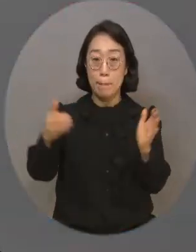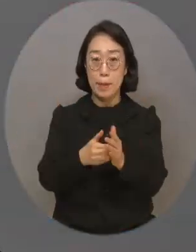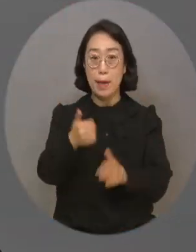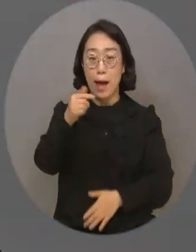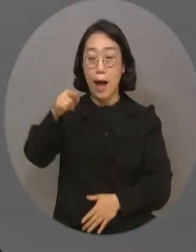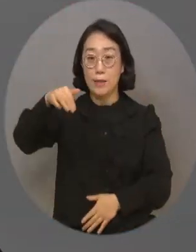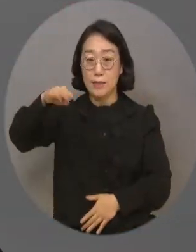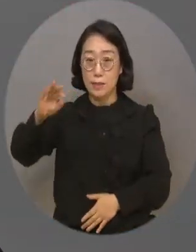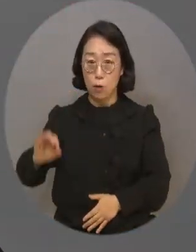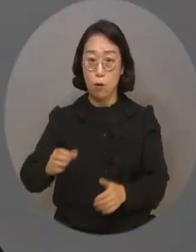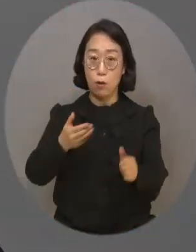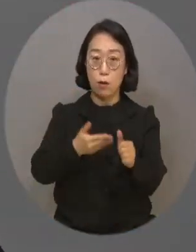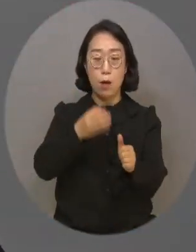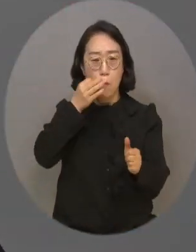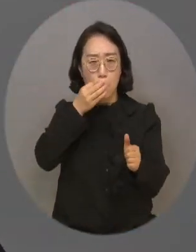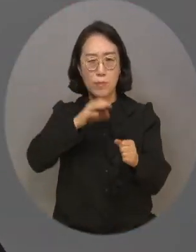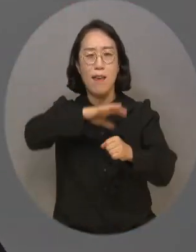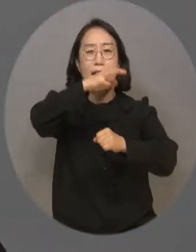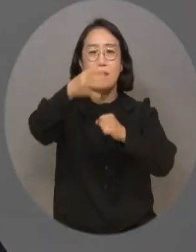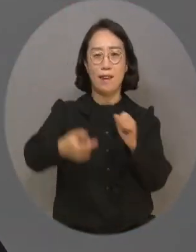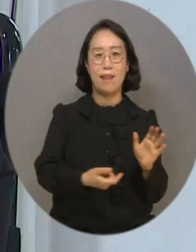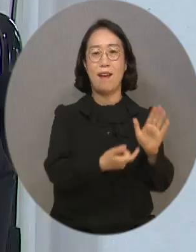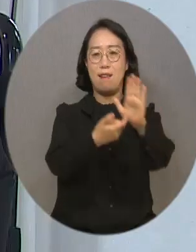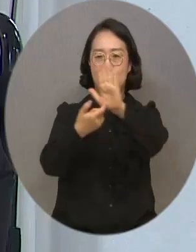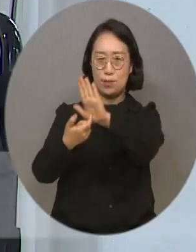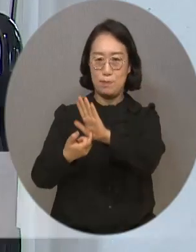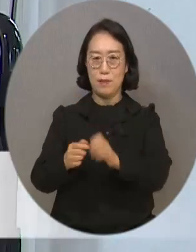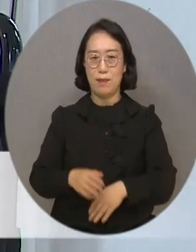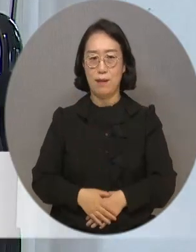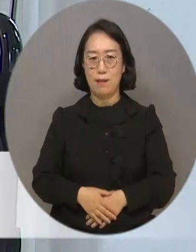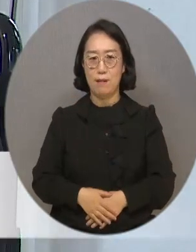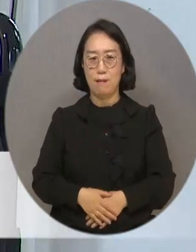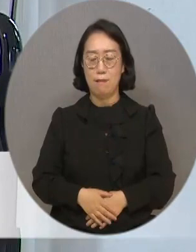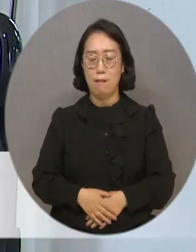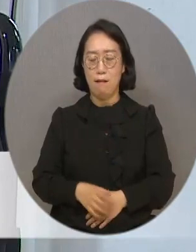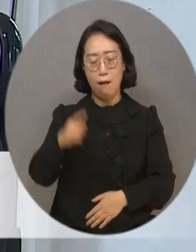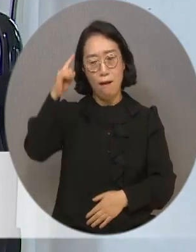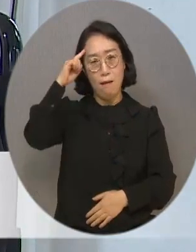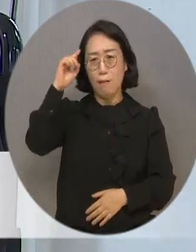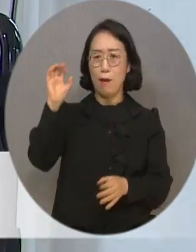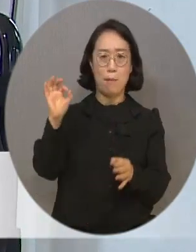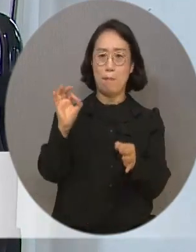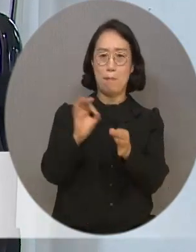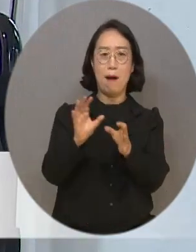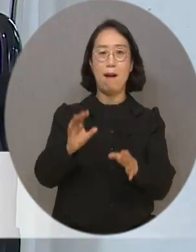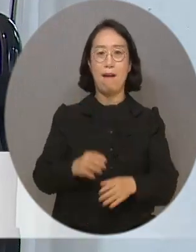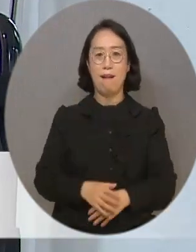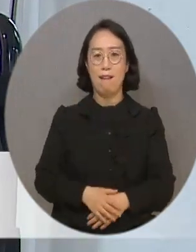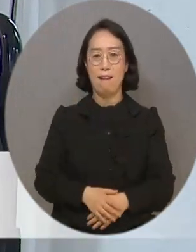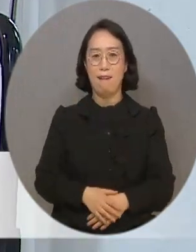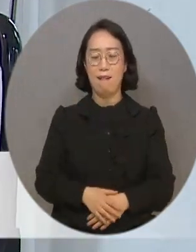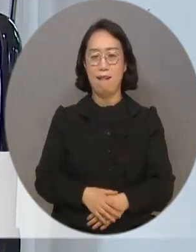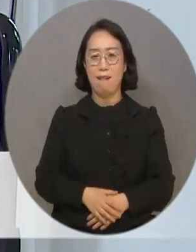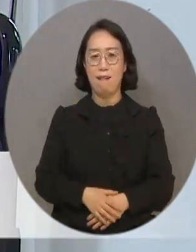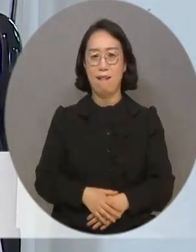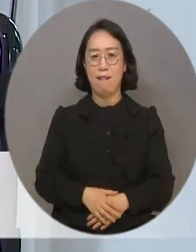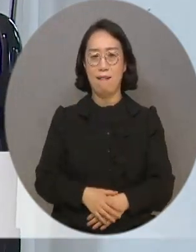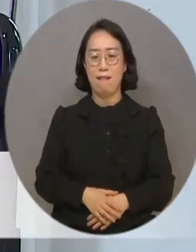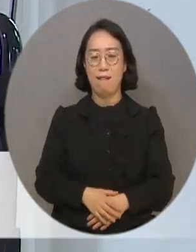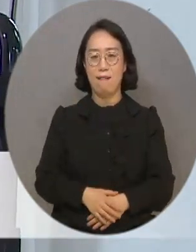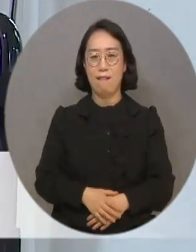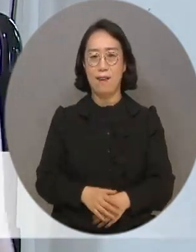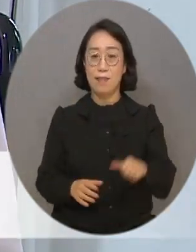하지성이라는 이름을 세상에 널리 알렸습니다. 하면 전혀 예상 못했어요.